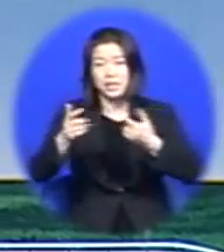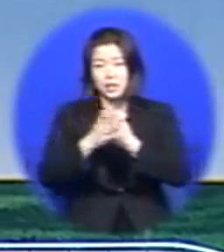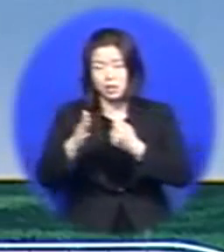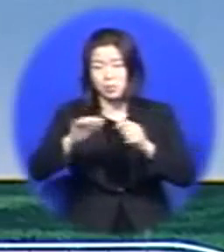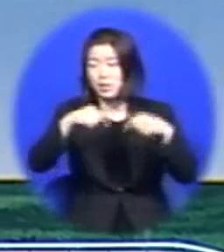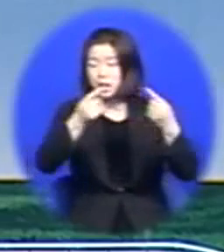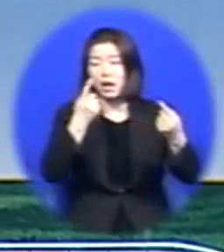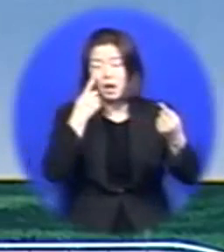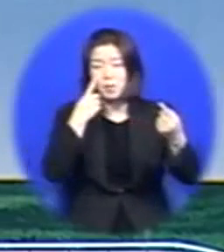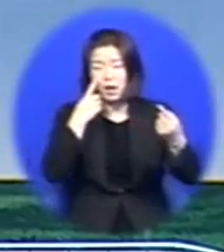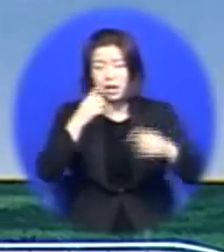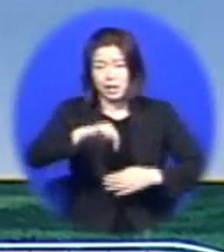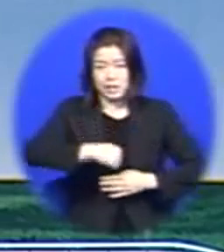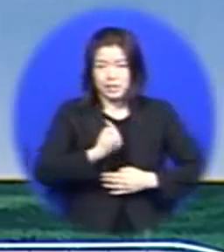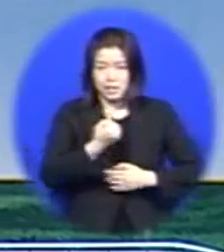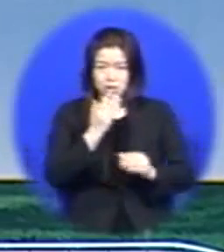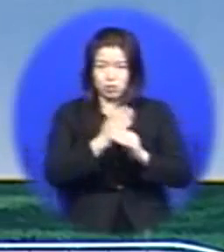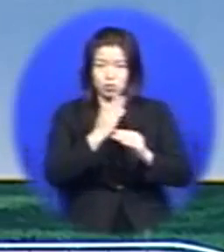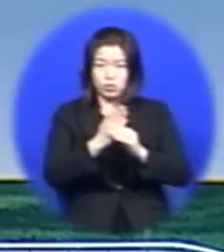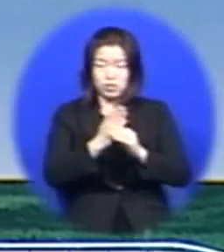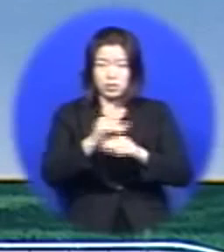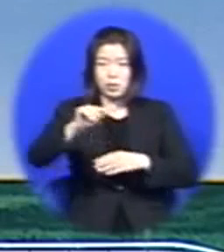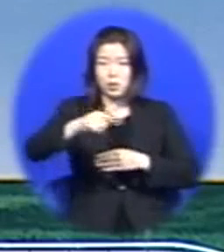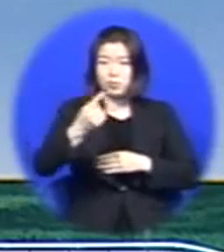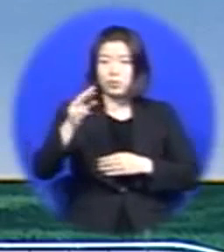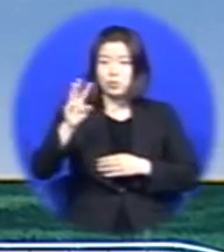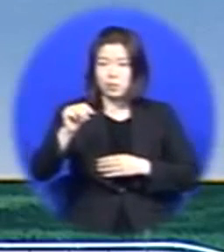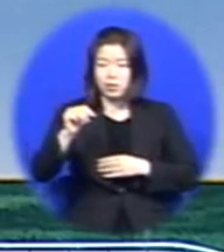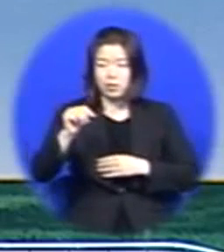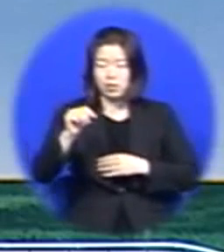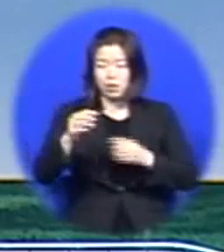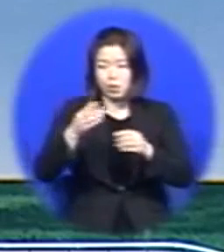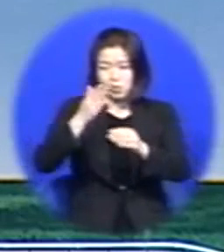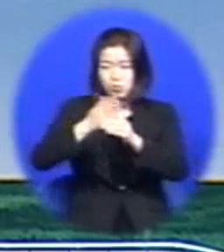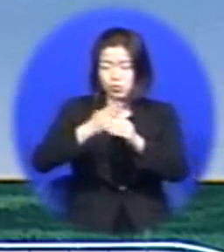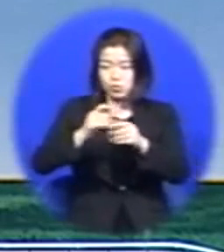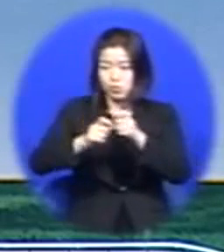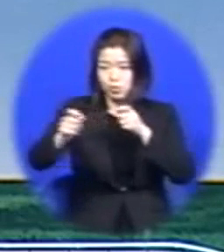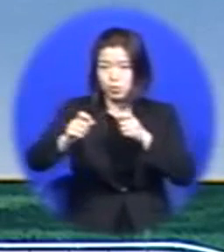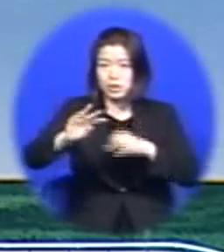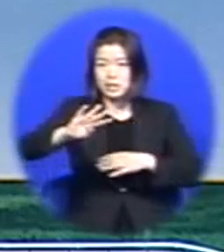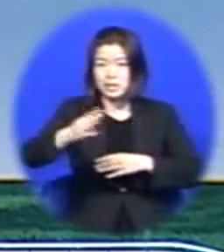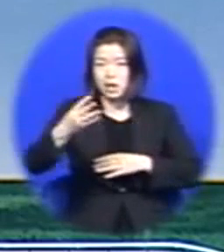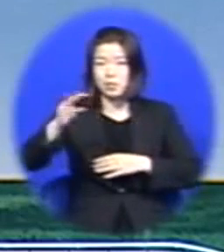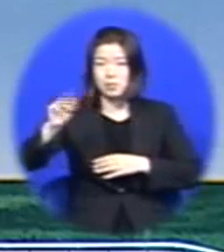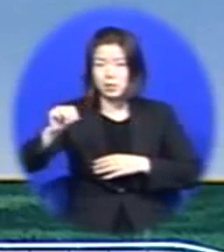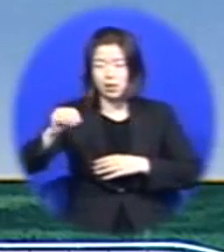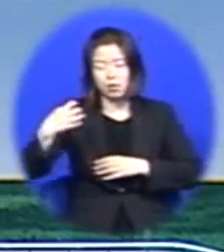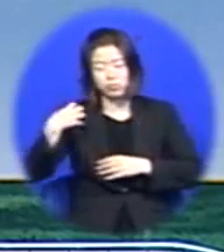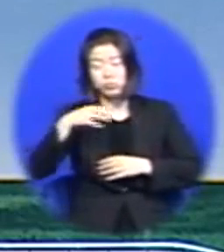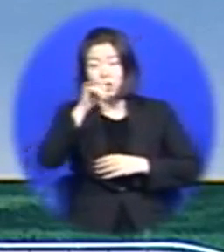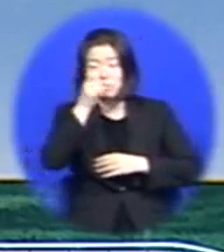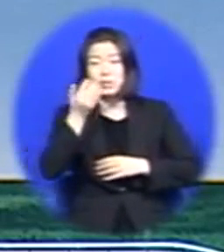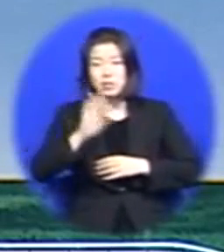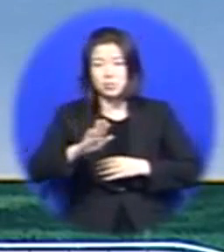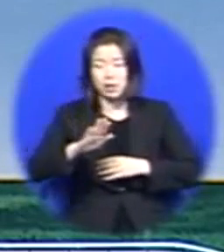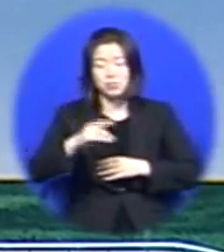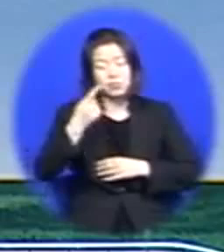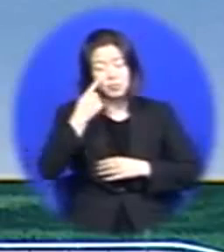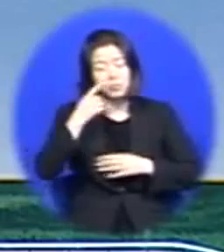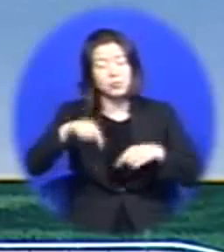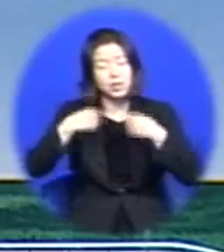자기 주종목은 100m 단거리 선수인데 중거리 400m를 나가야 되니 부담되지만 해보겠다고